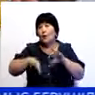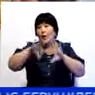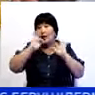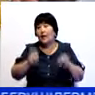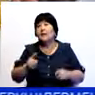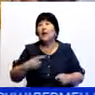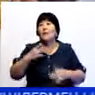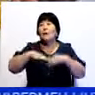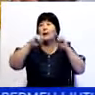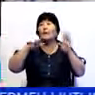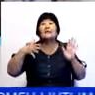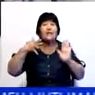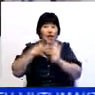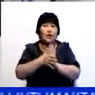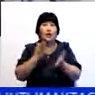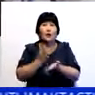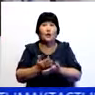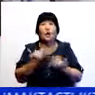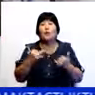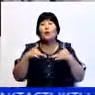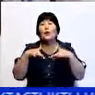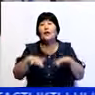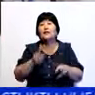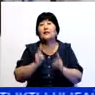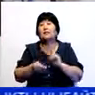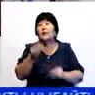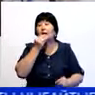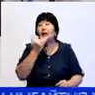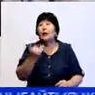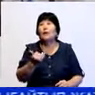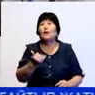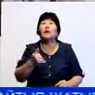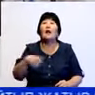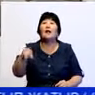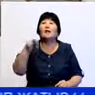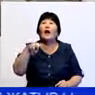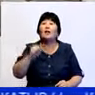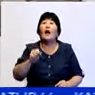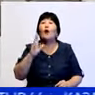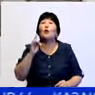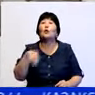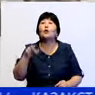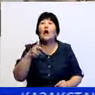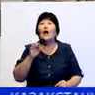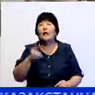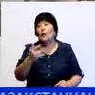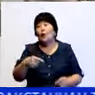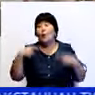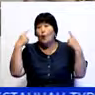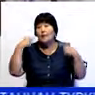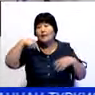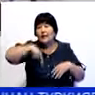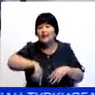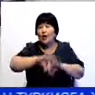бойынша мамандықты игеруде. Бүгінгі істеп жатырған тамағымыз ол дала қуырдағы деп аталады. Оның ішіне малдың ішек